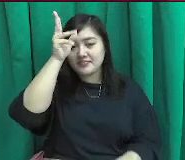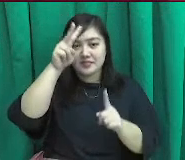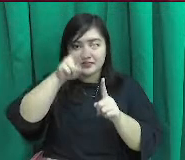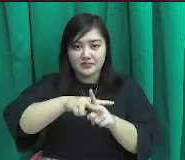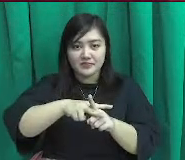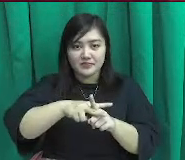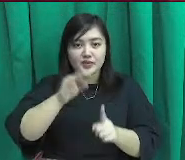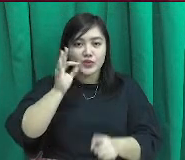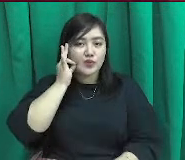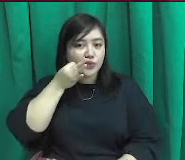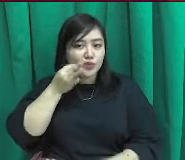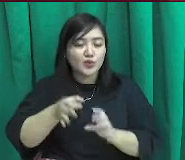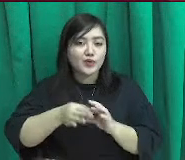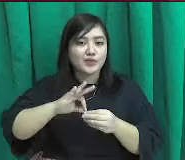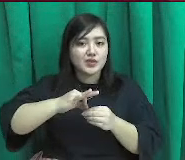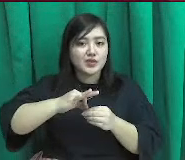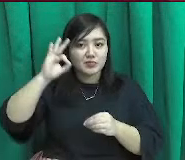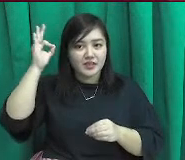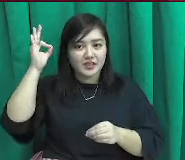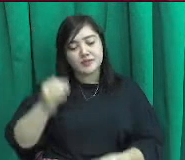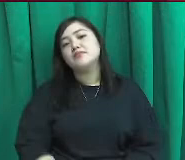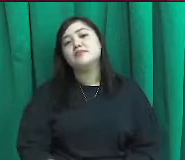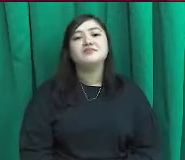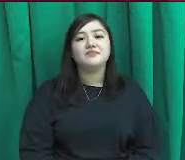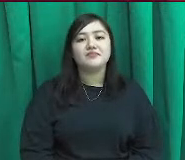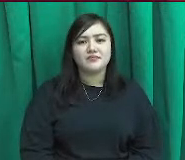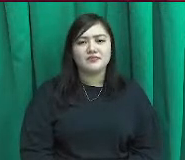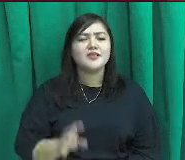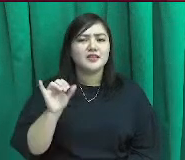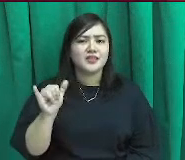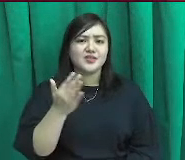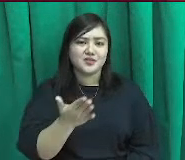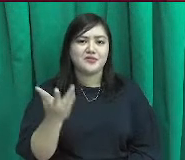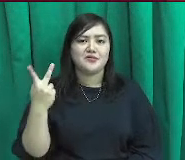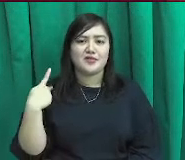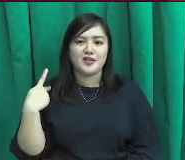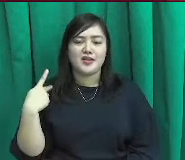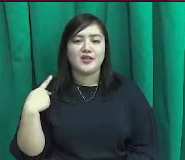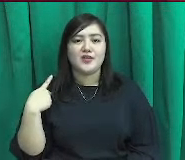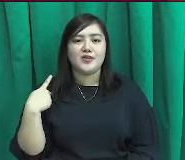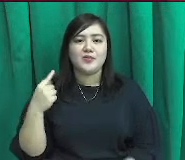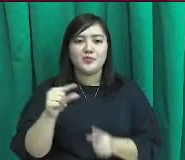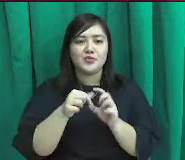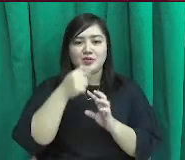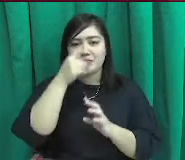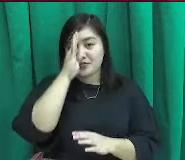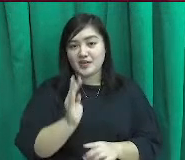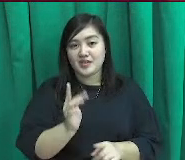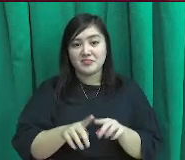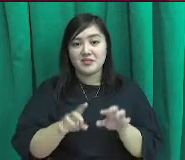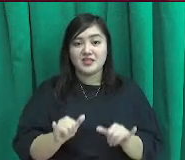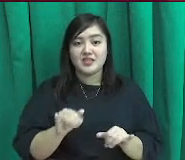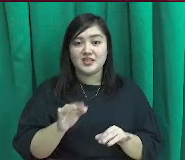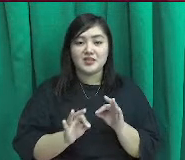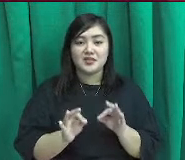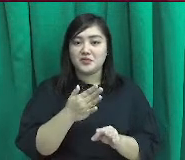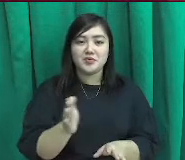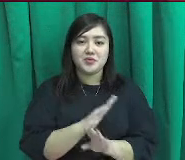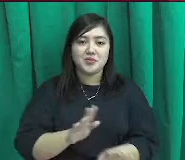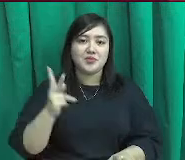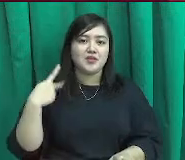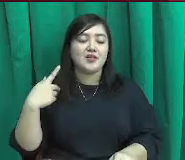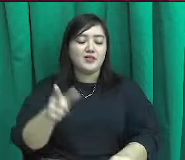Spirit. That's right. Nasa atin na lahat yung ano, pero yung, kung yung temperance natin mga kapatid, hindi natin